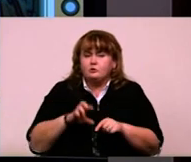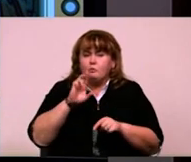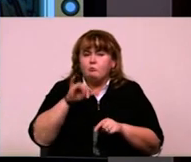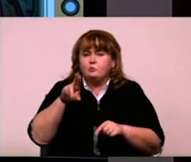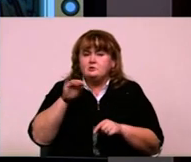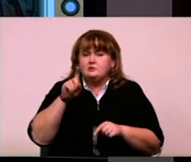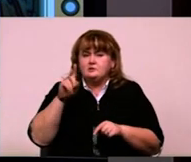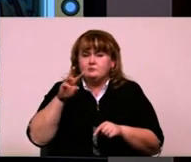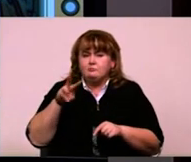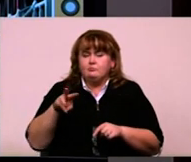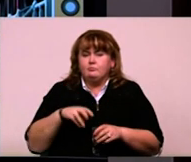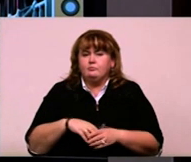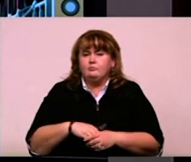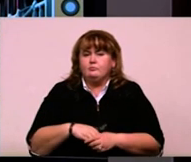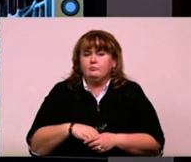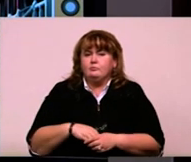буддизм.